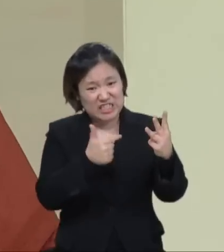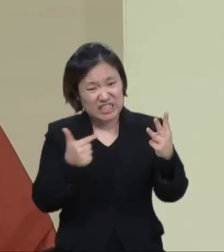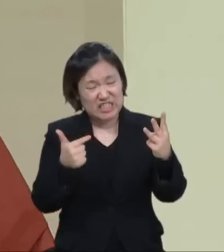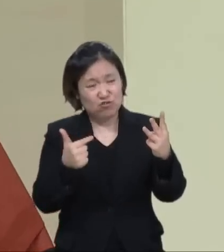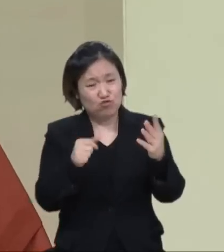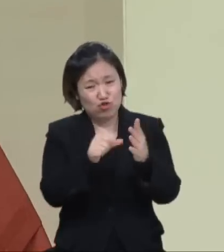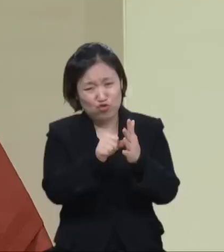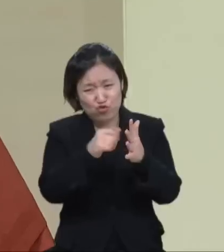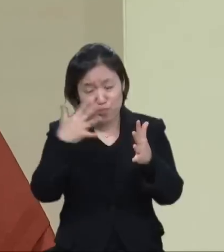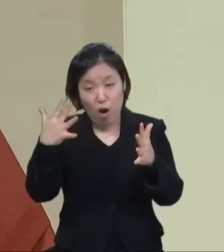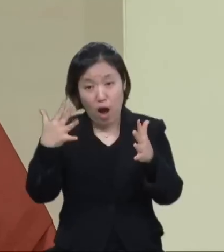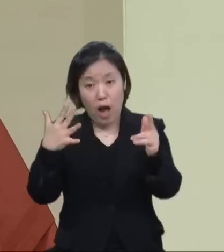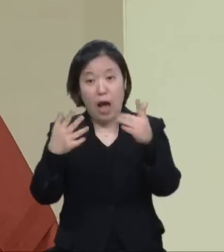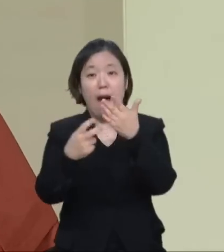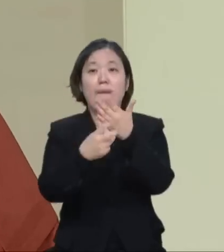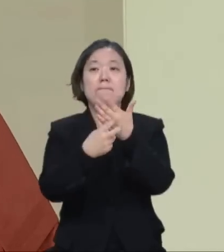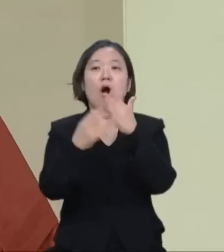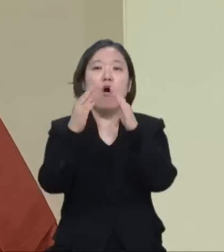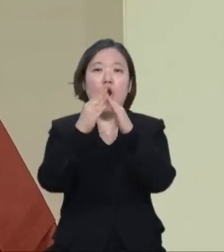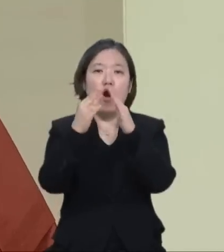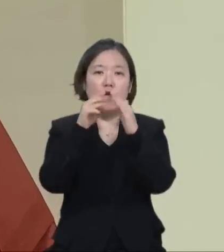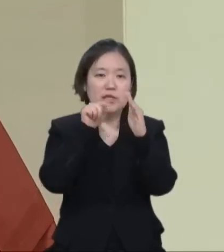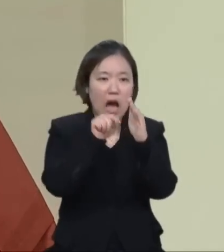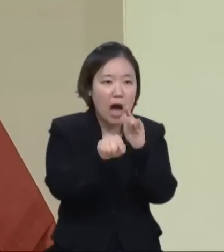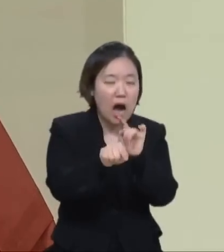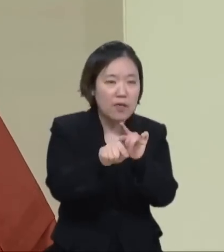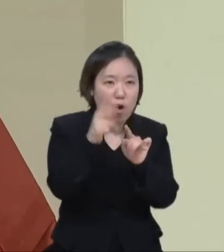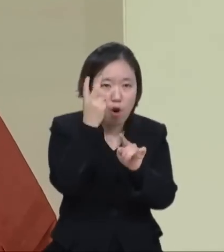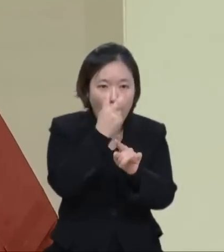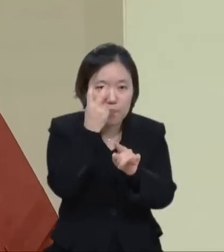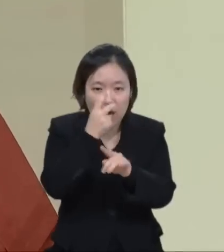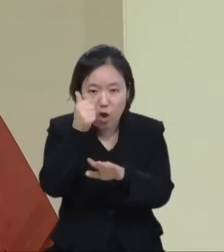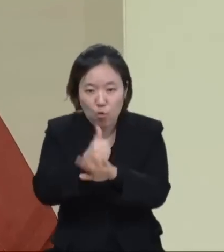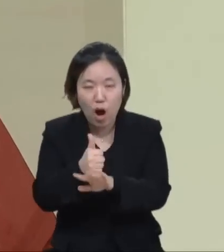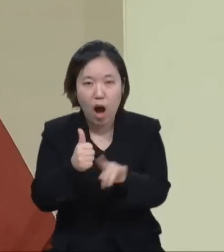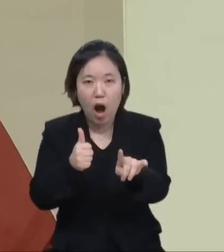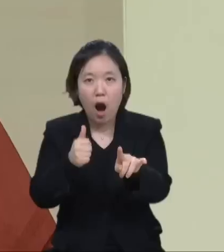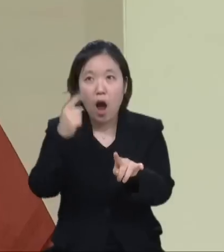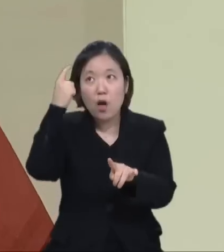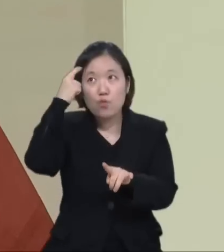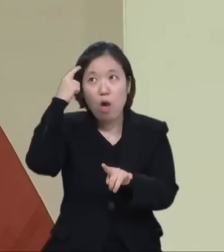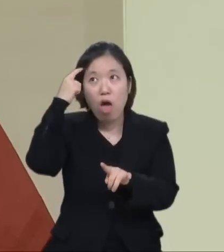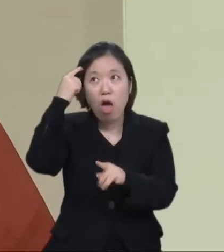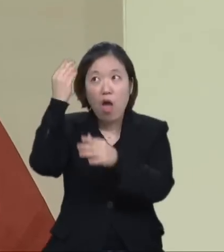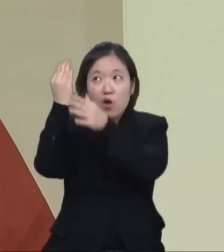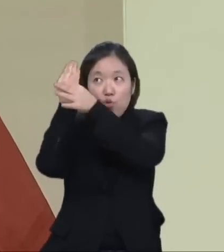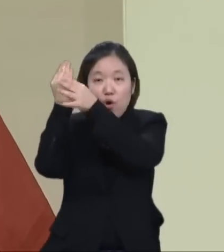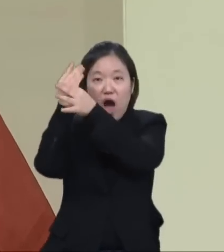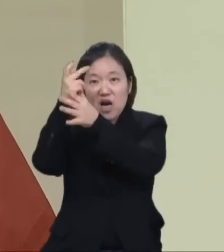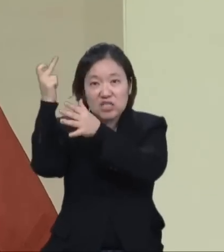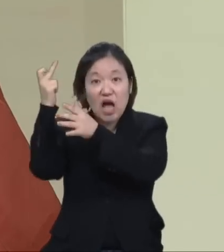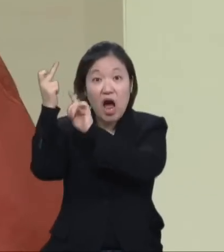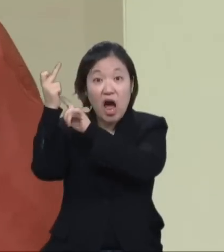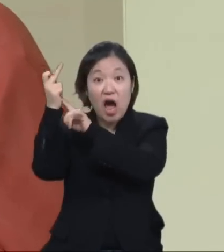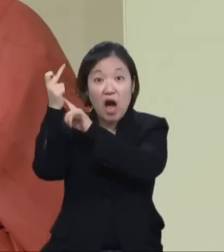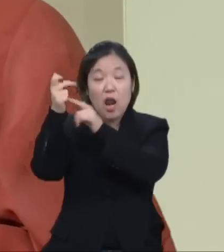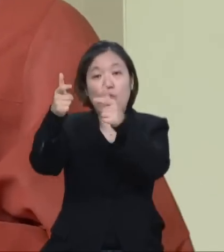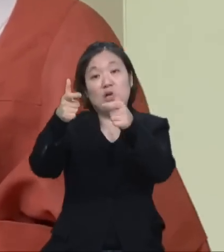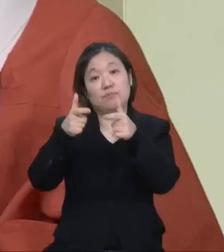내 전문의에게 뇌종양이 크다 뇌 혹이 크다라고 이제 판정을 받았으니까